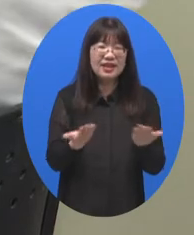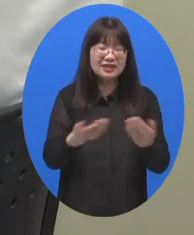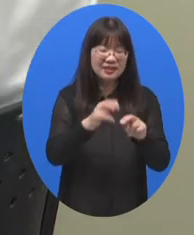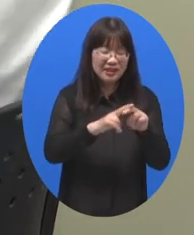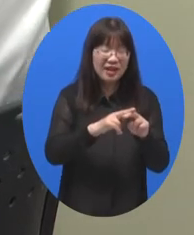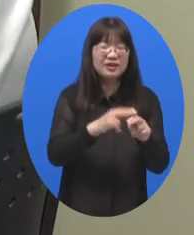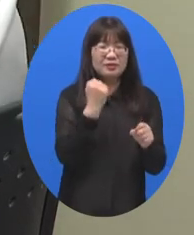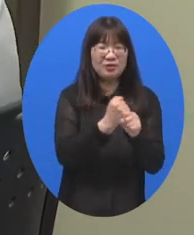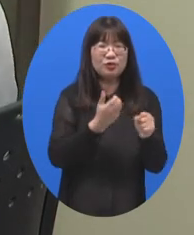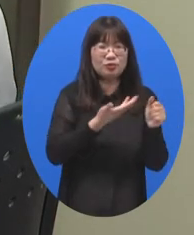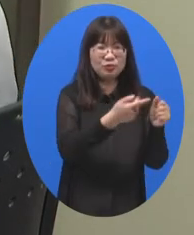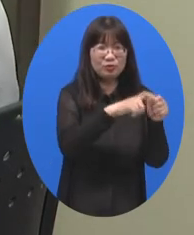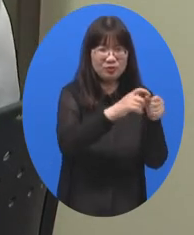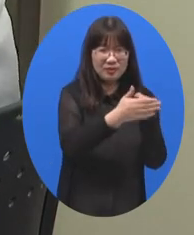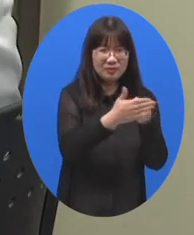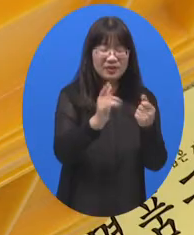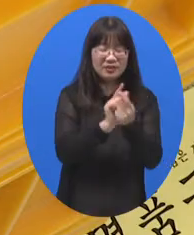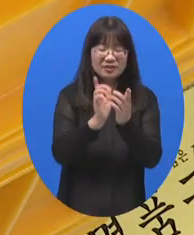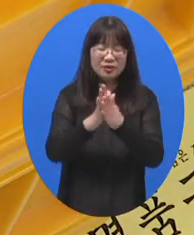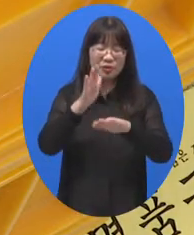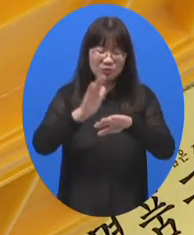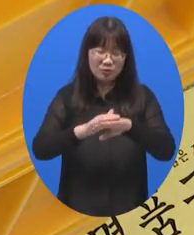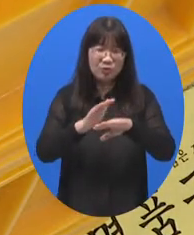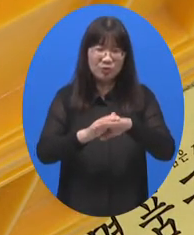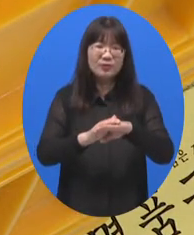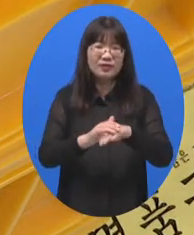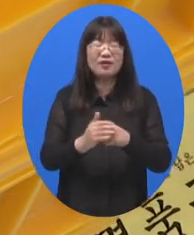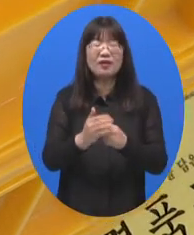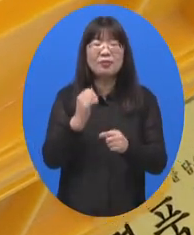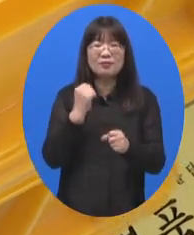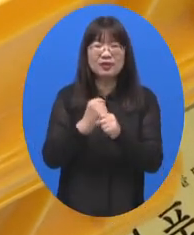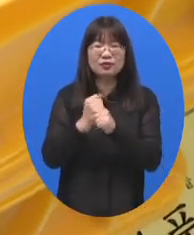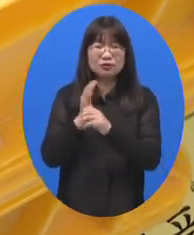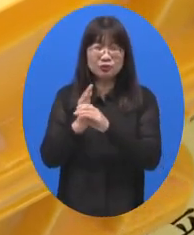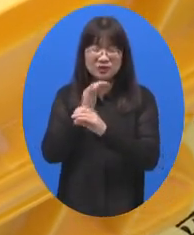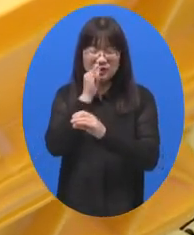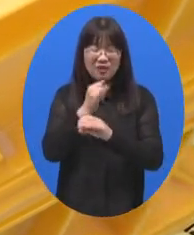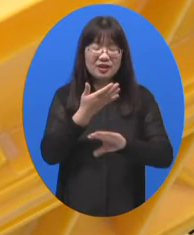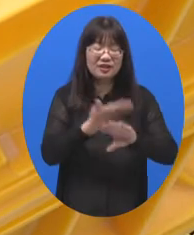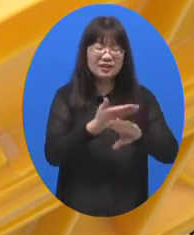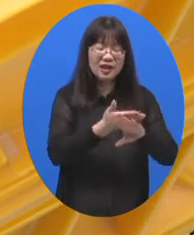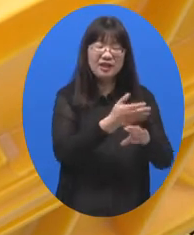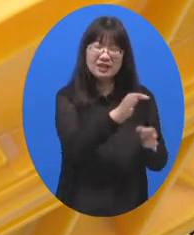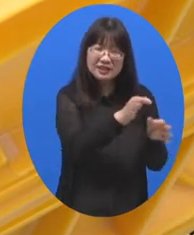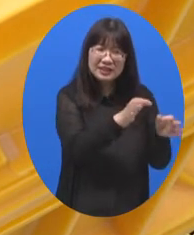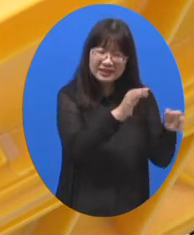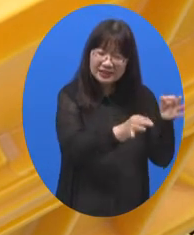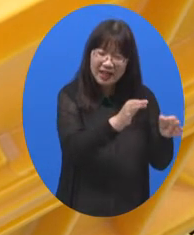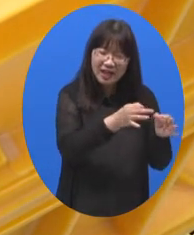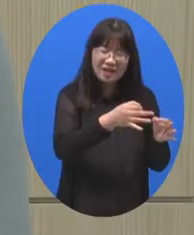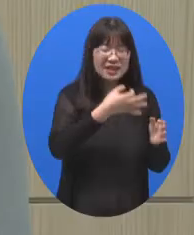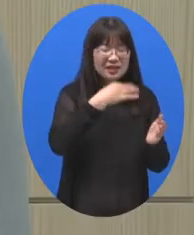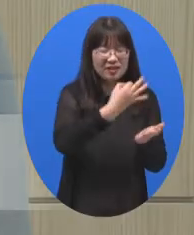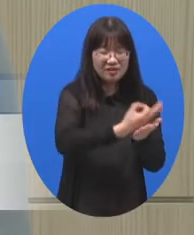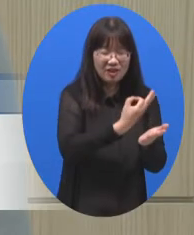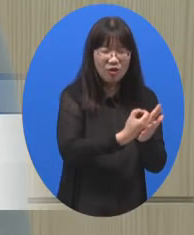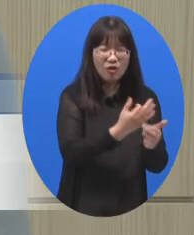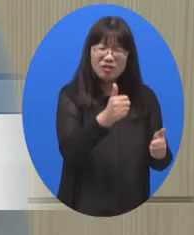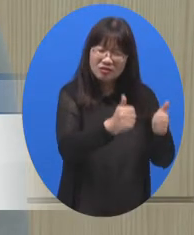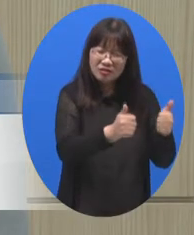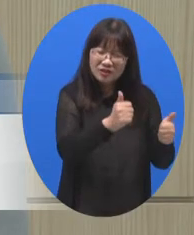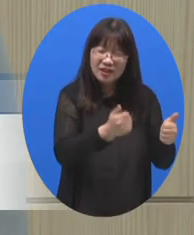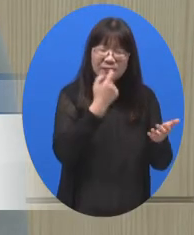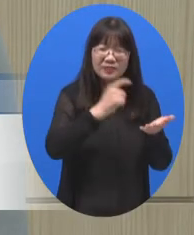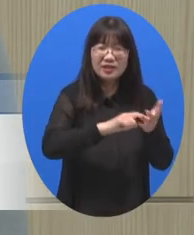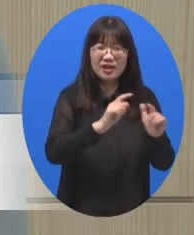수작업을 고집하고 있습니다. 때문에 시장에서 영리를 목적으로 한 일반 제품들과 경쟁하는 건 쉽지 않습니다.